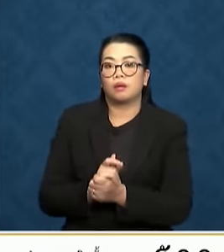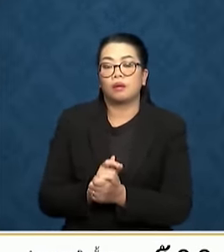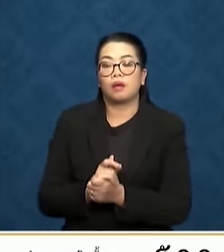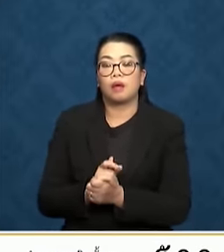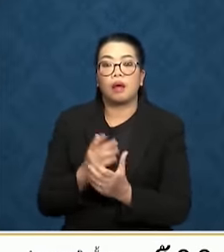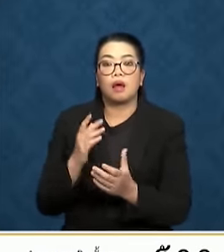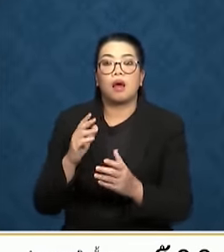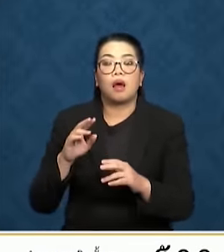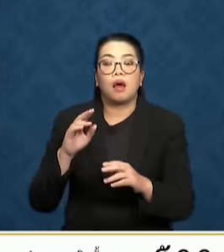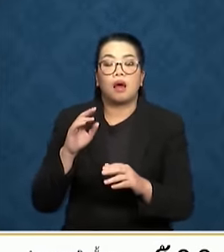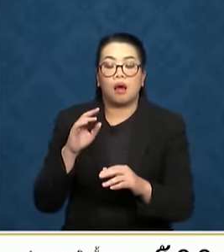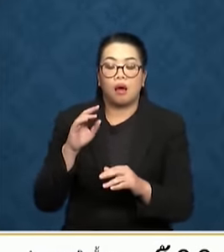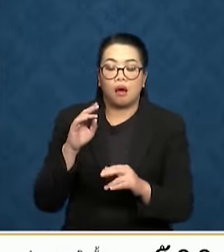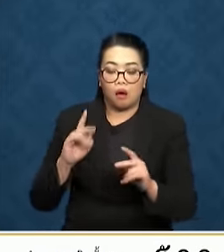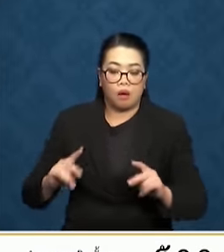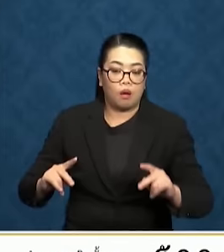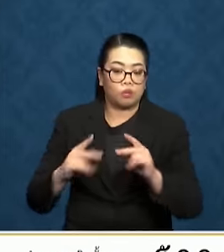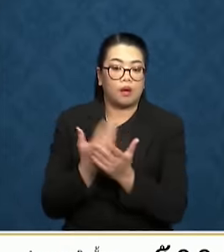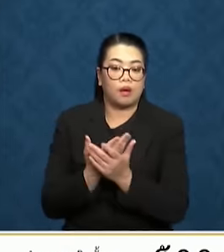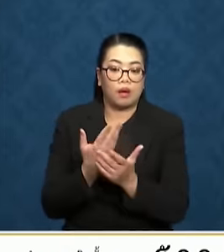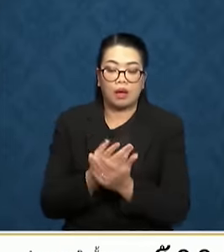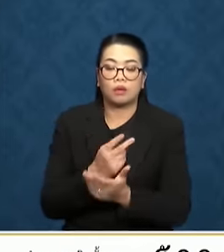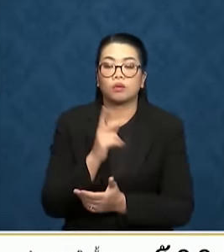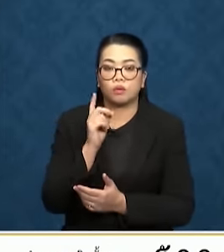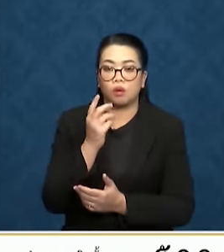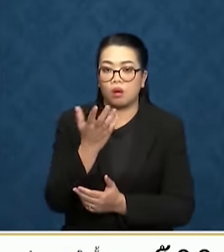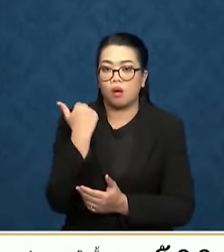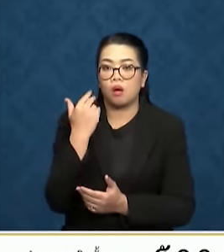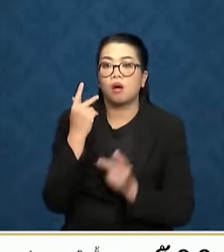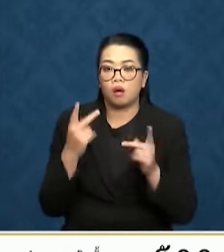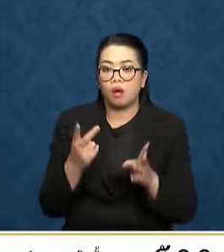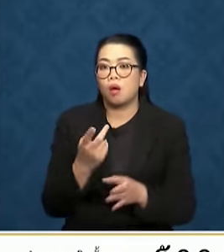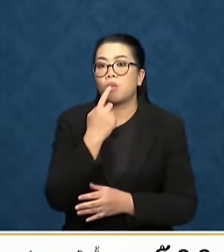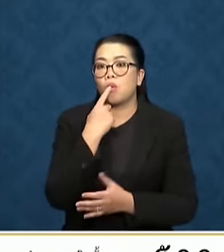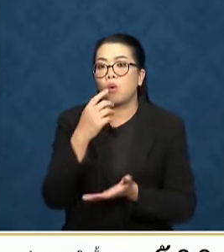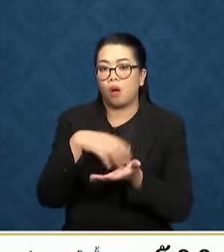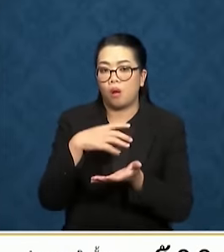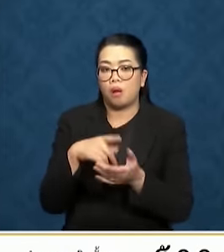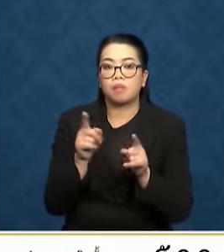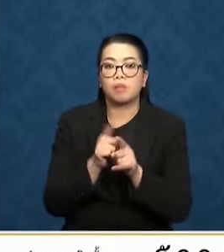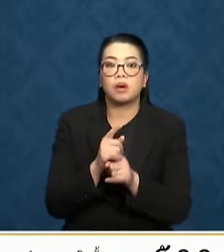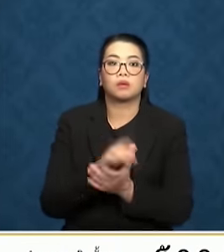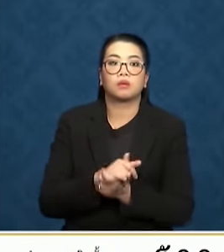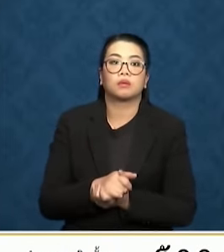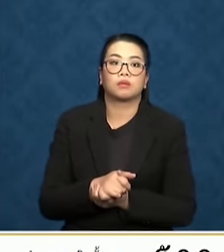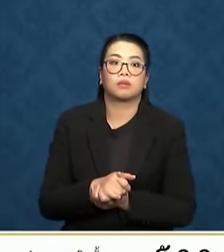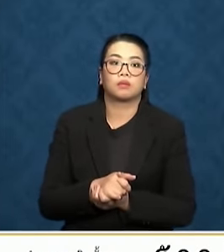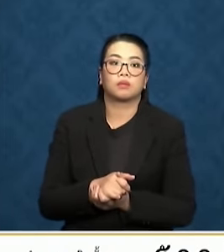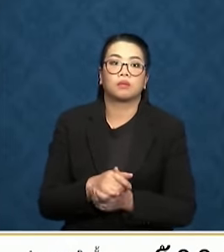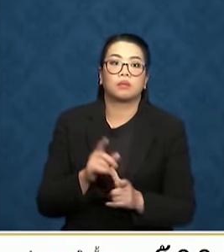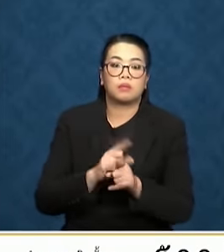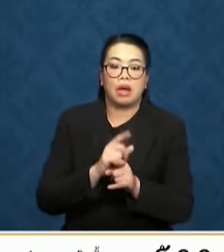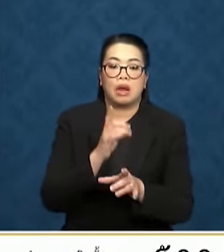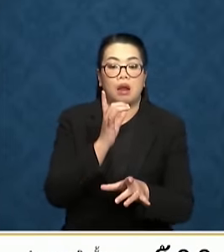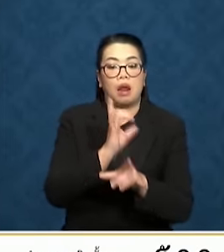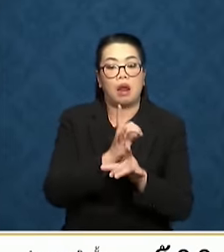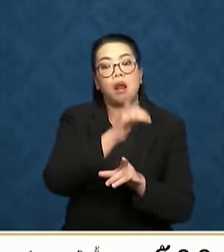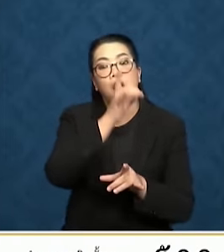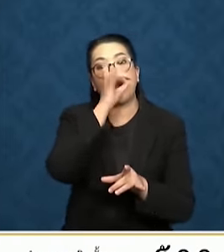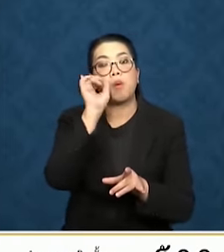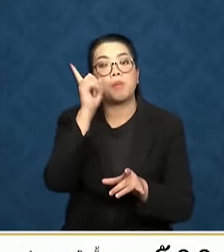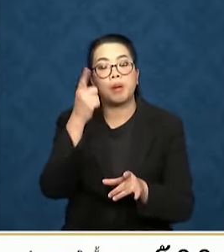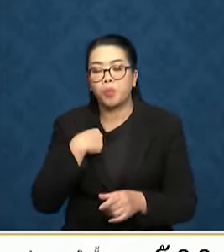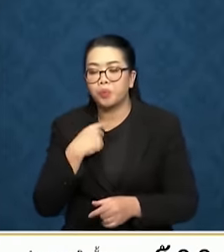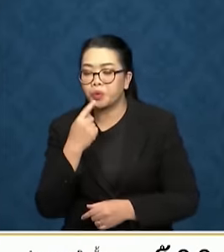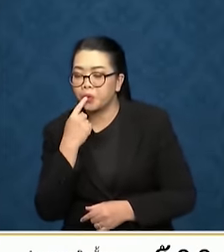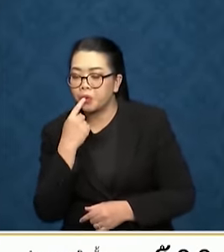คลังที่ได้พูดกับผมไว้ว่าอาจจะเป็นเห่าใหม่ที่พวกผมไม่เคยชิมมันก็เลย